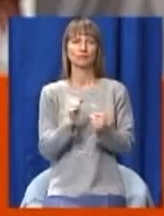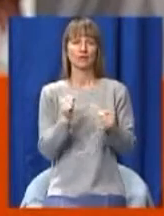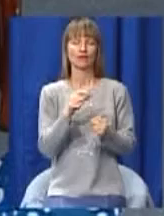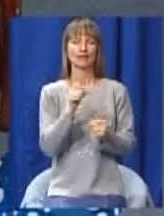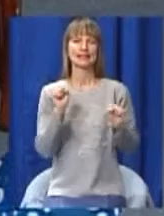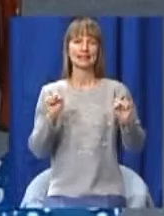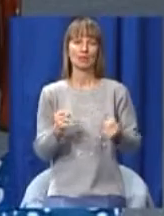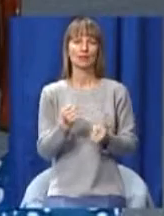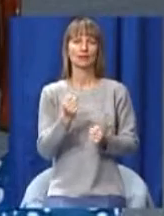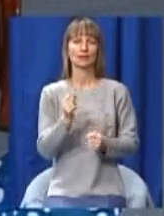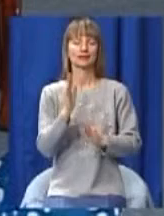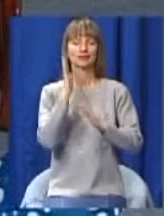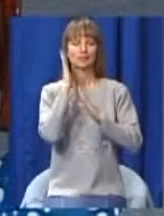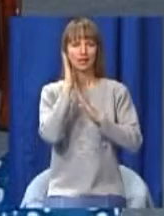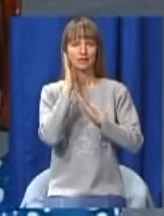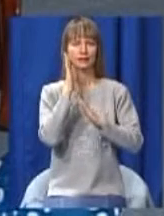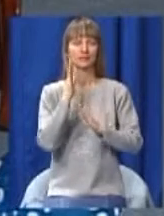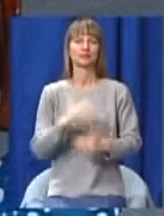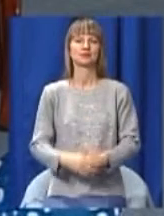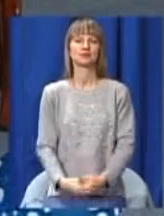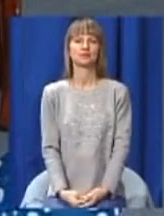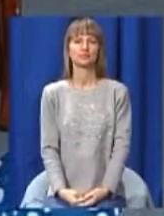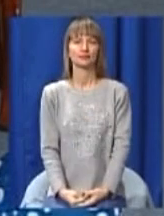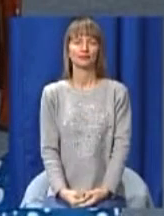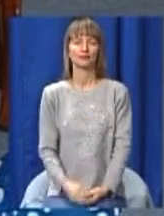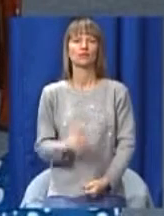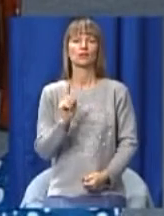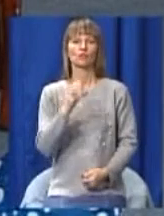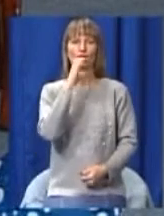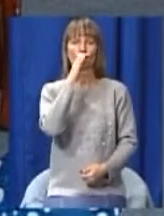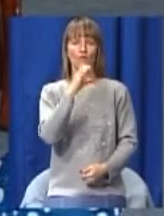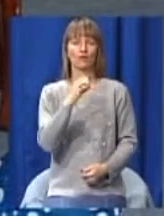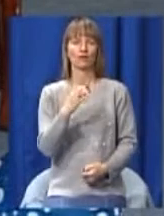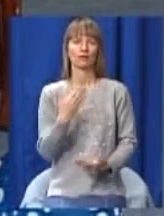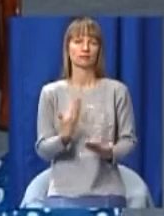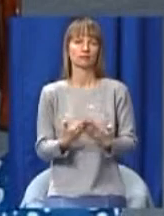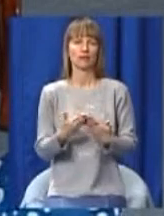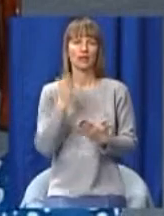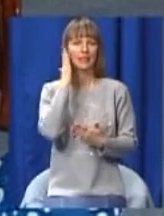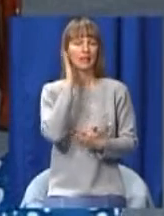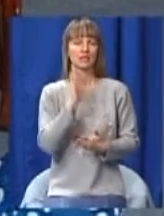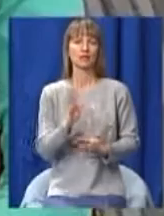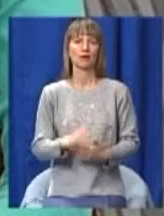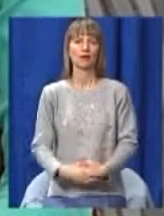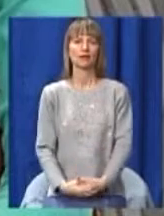вони взимку, звичайно, таки там в берлозі вони сплять. А чому вовки, от власне, не сплять?